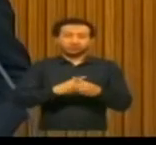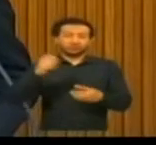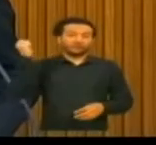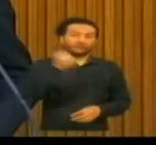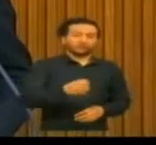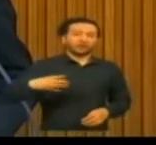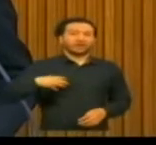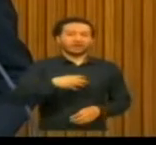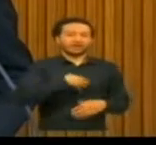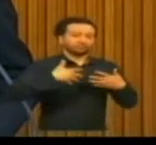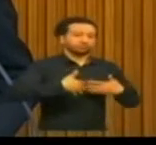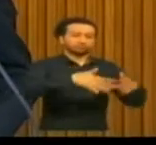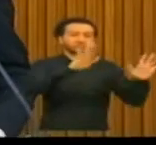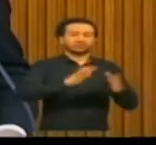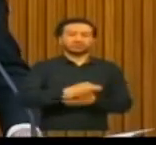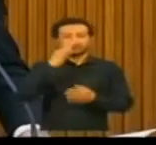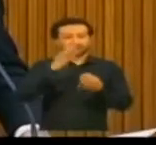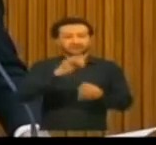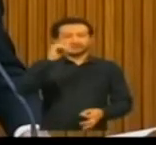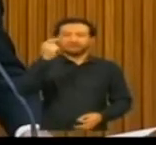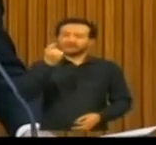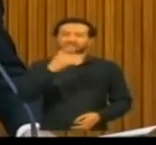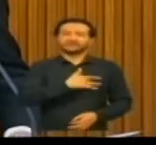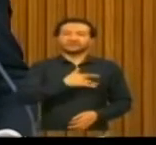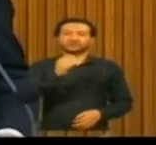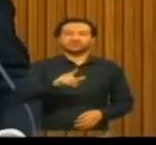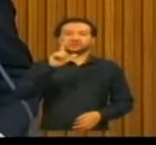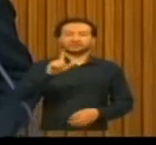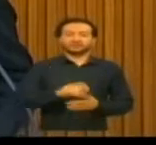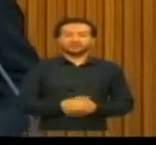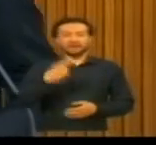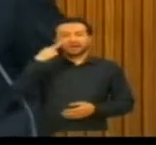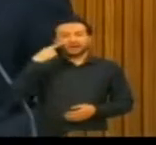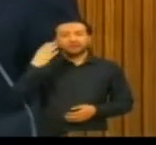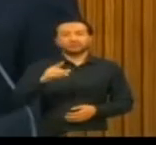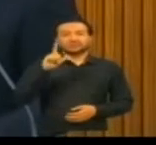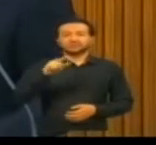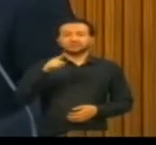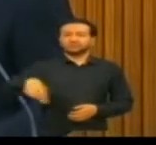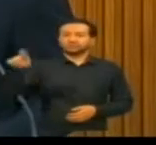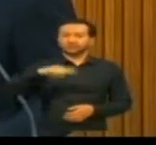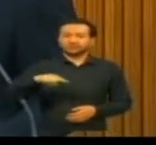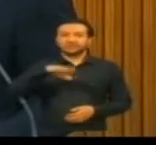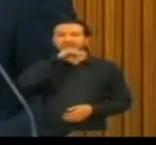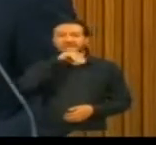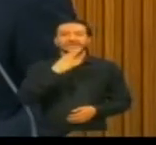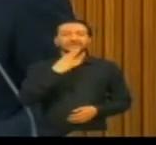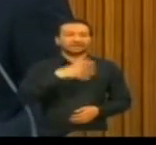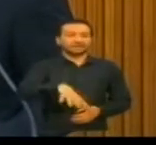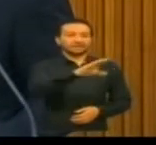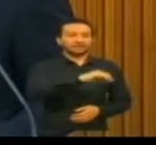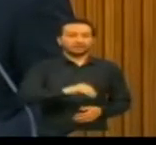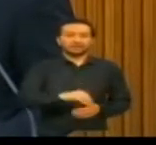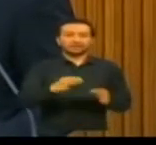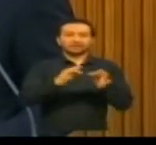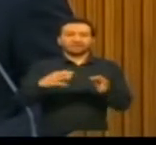anneler dağıtıldı. İnsanda biraz vicdan olur. İnsanda biraz ahlak olur. Bunlar zaten yaşlı kadınlar. Berfu